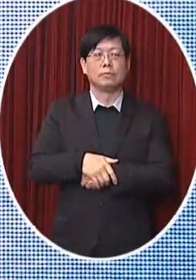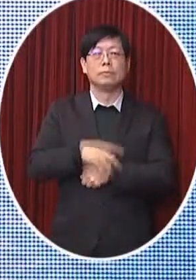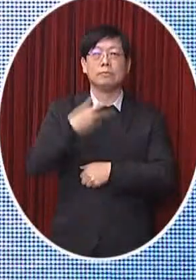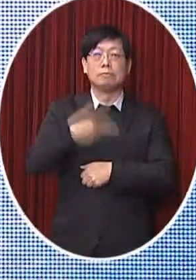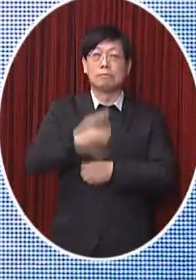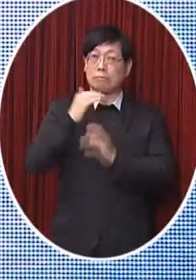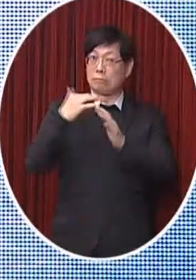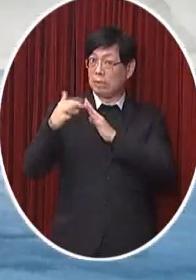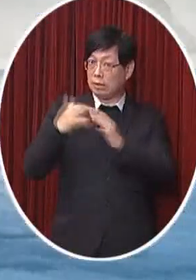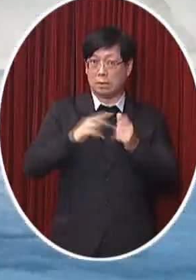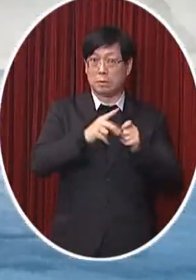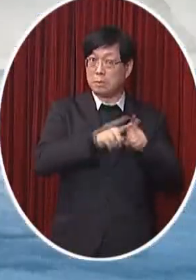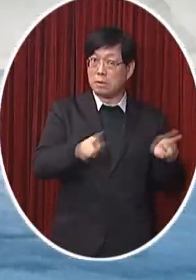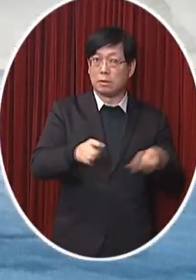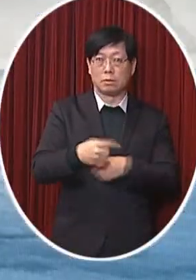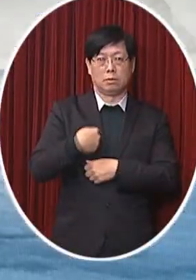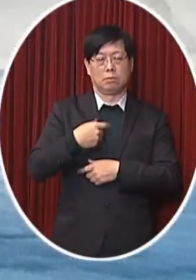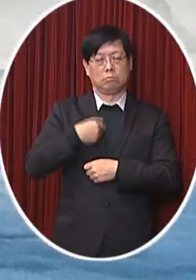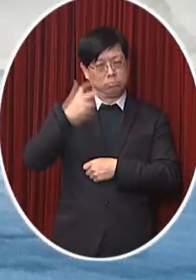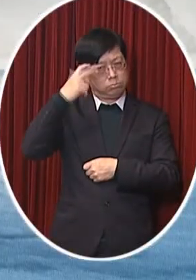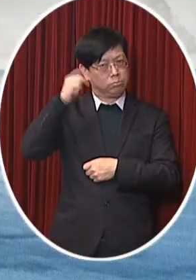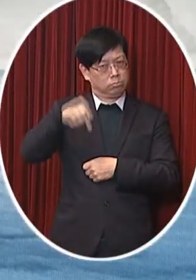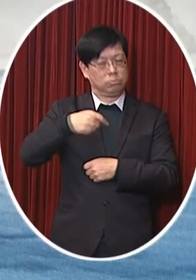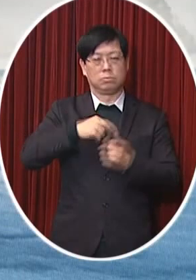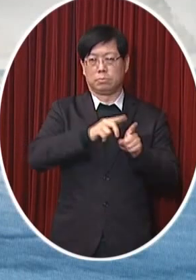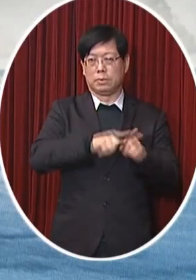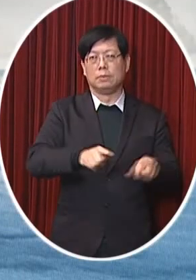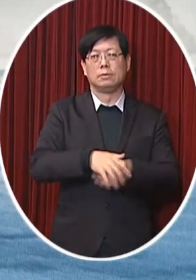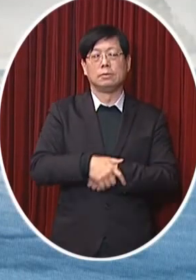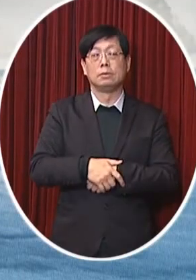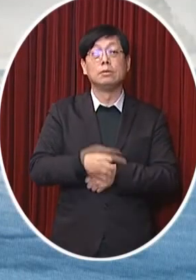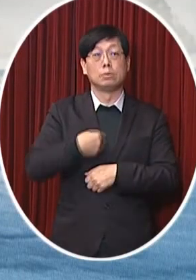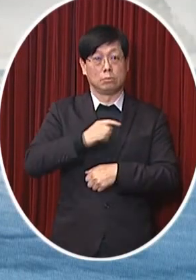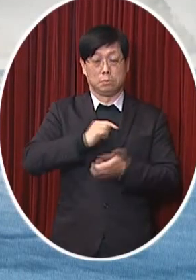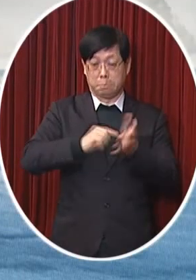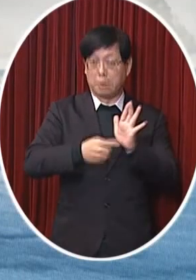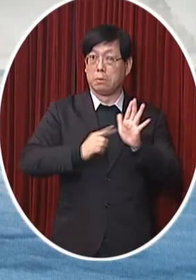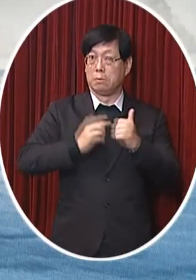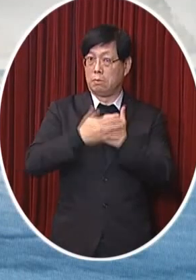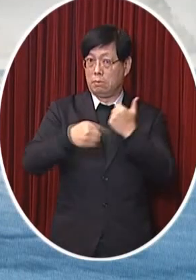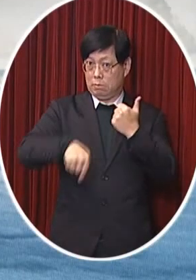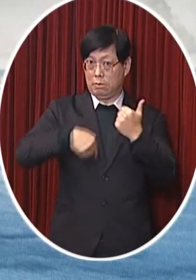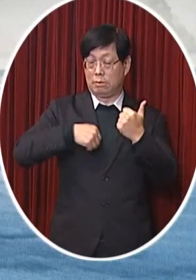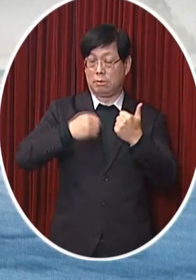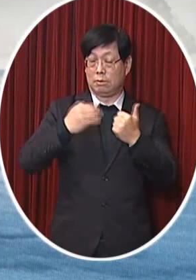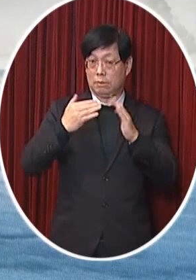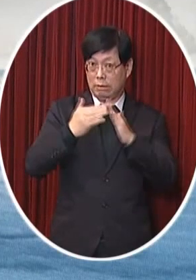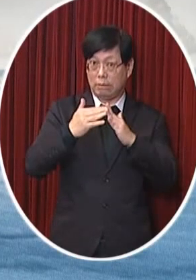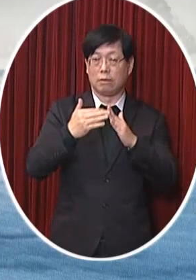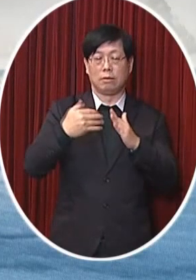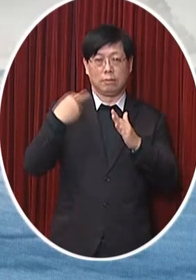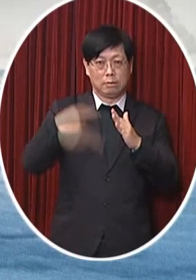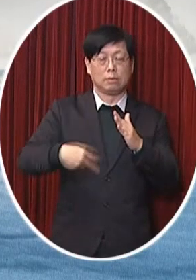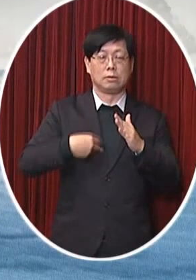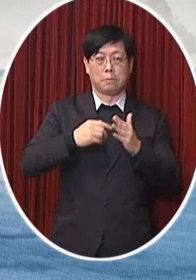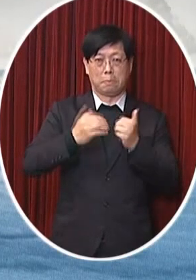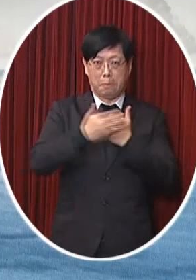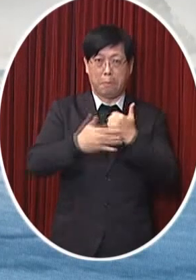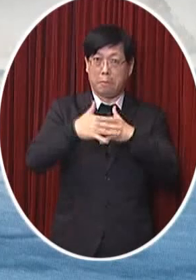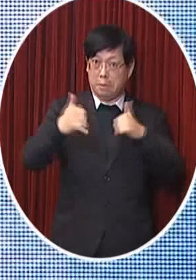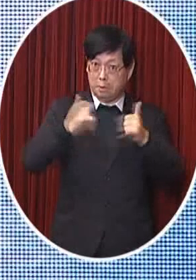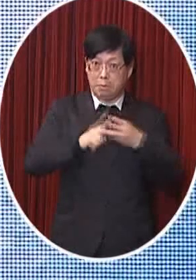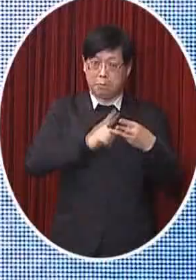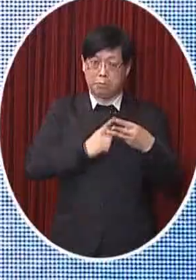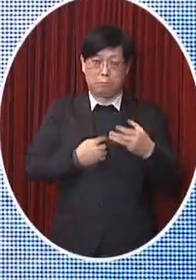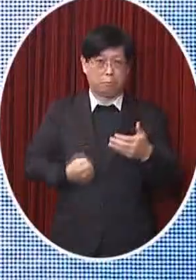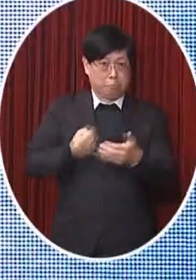在战争和和平之间，我们坚持和平。让我们展现守护家园、捍卫民主的勇气和